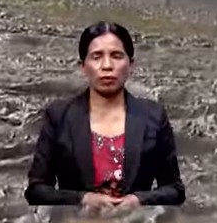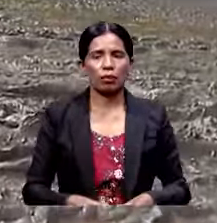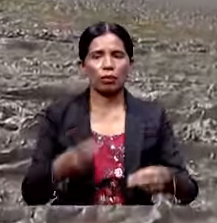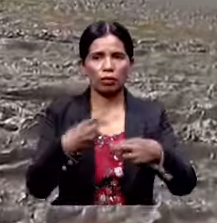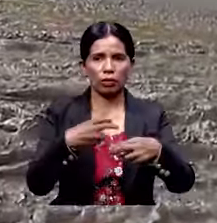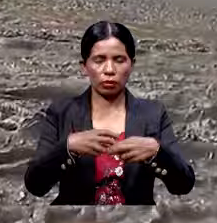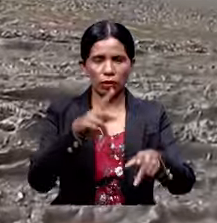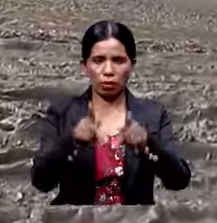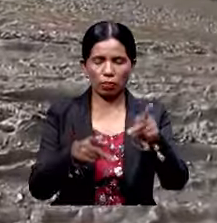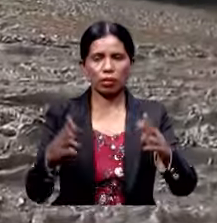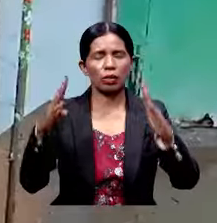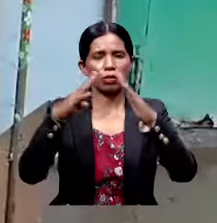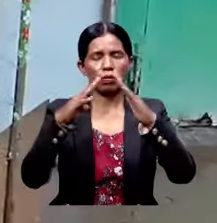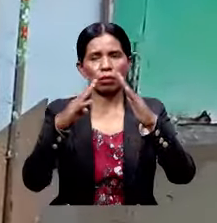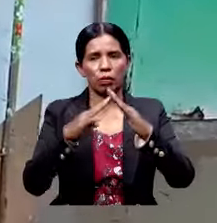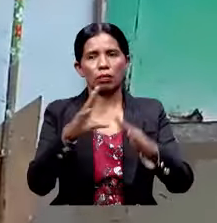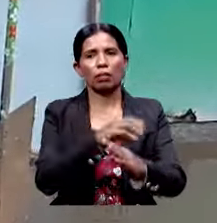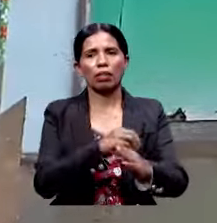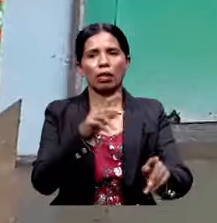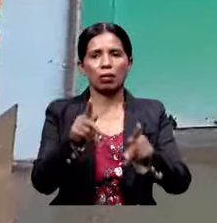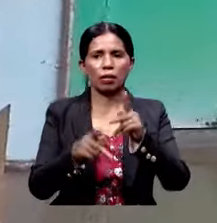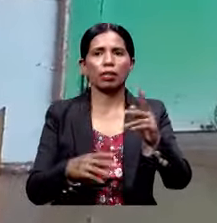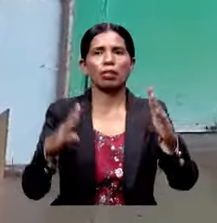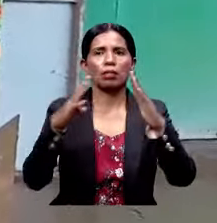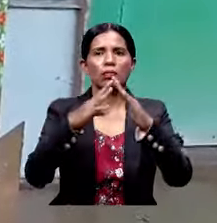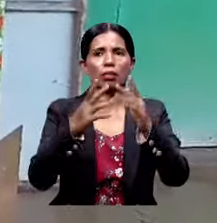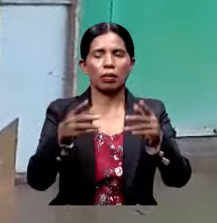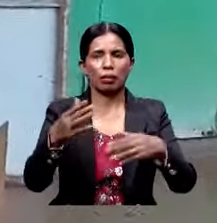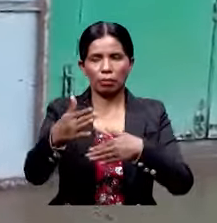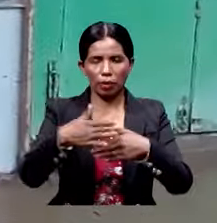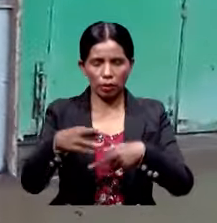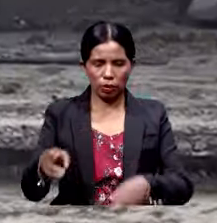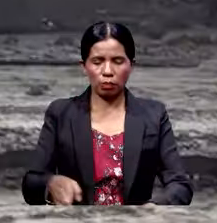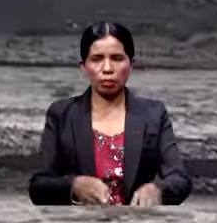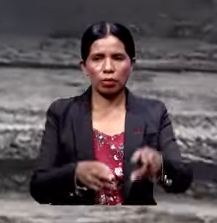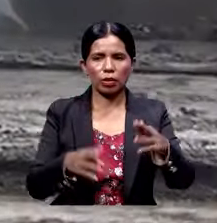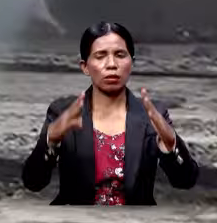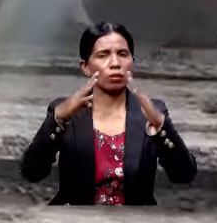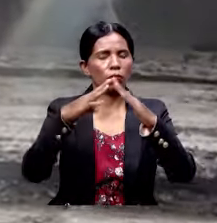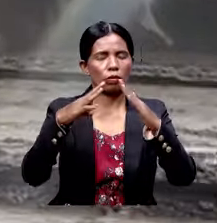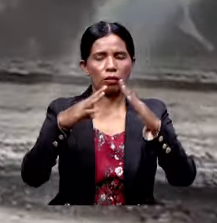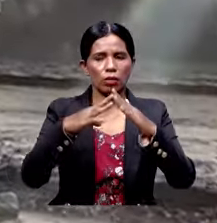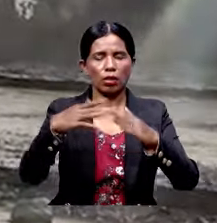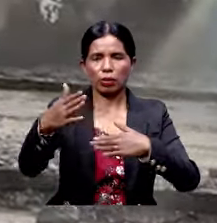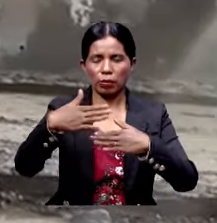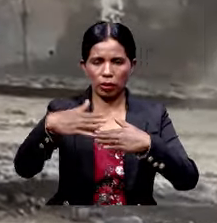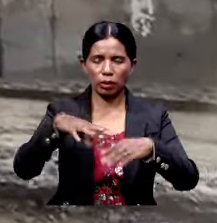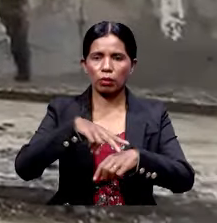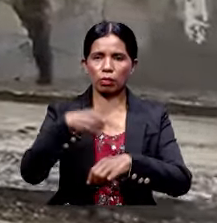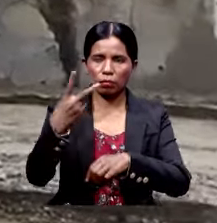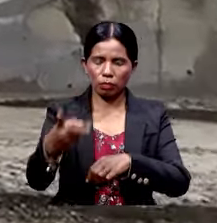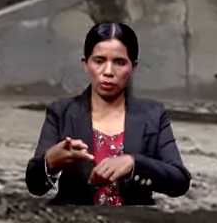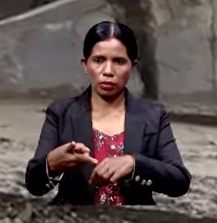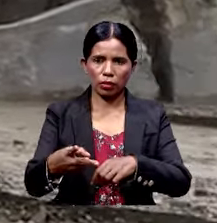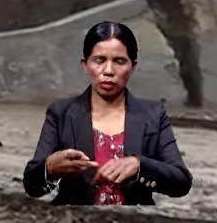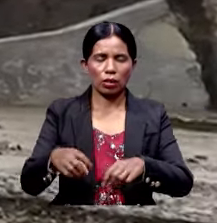mos ba komunidade nia hela fatin liuliu komunidade ne be hela iha area motaninin sira nia uma kuaze atumonu sobu